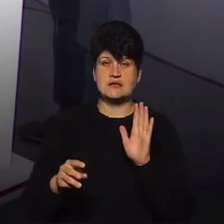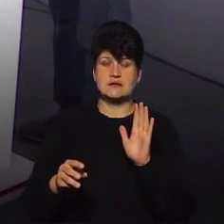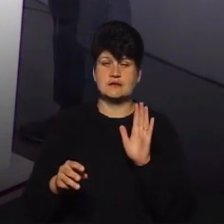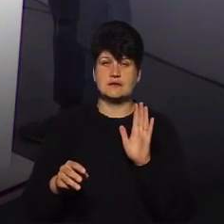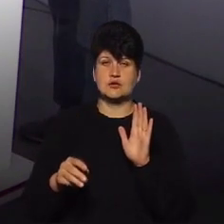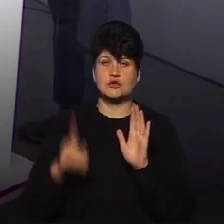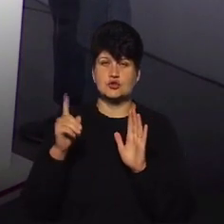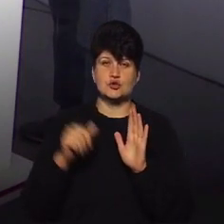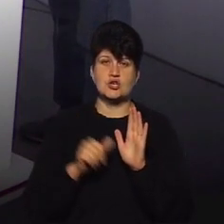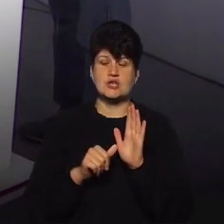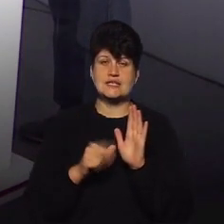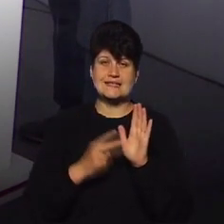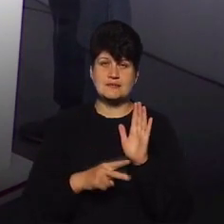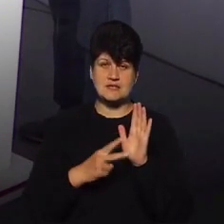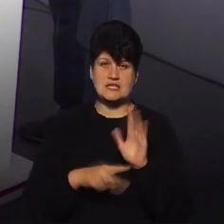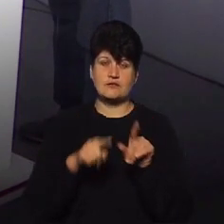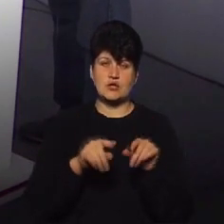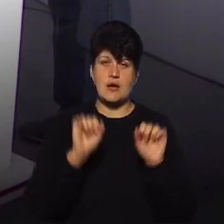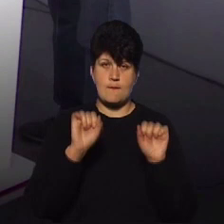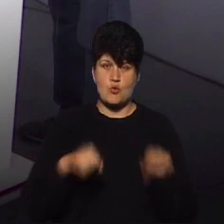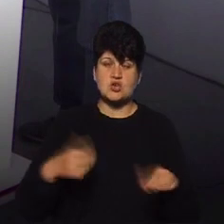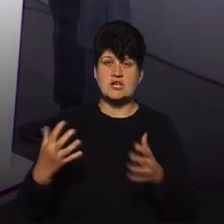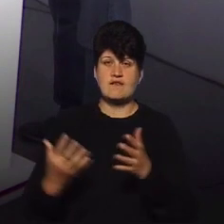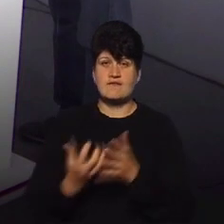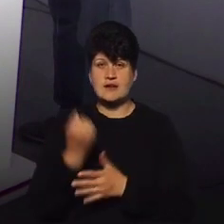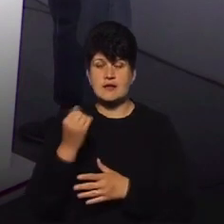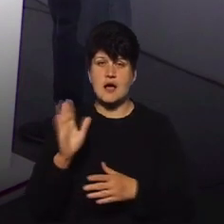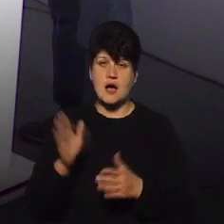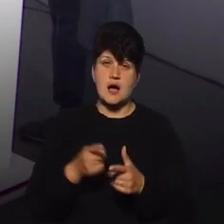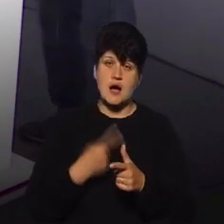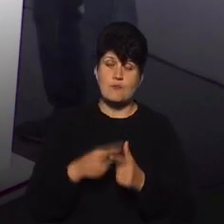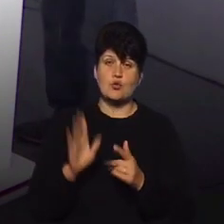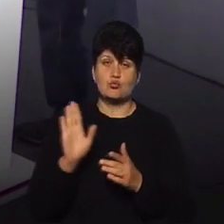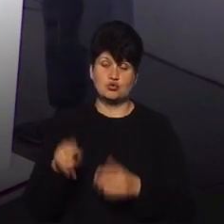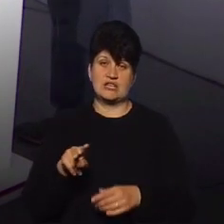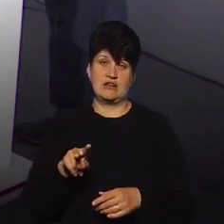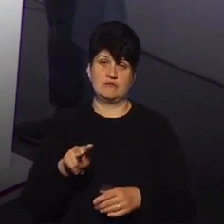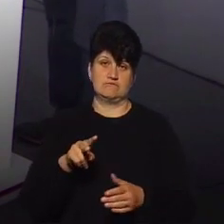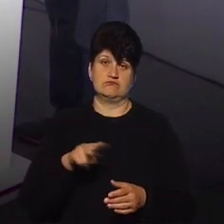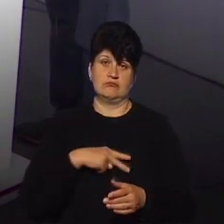168-170, вона може виграти або бути в призерах змагань. І вона це зробила.